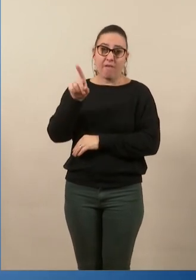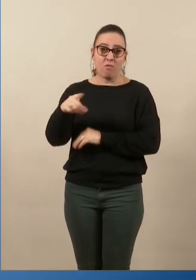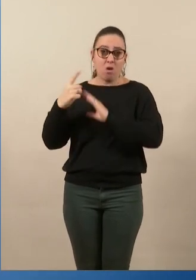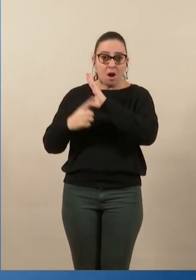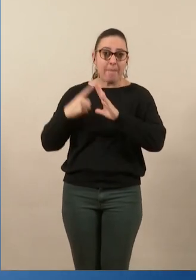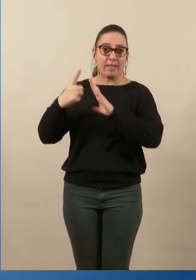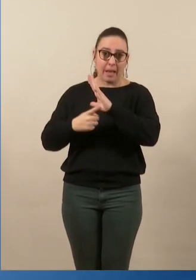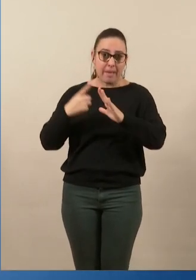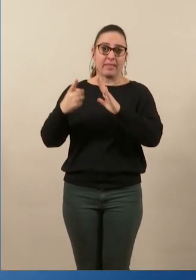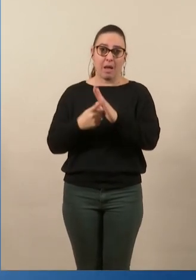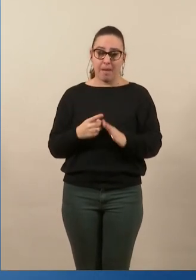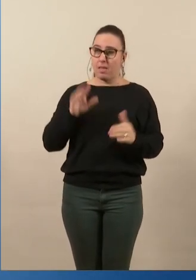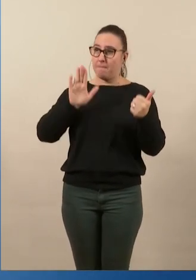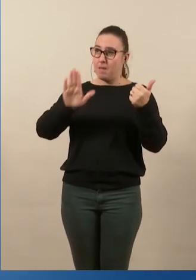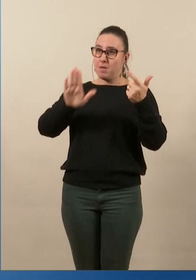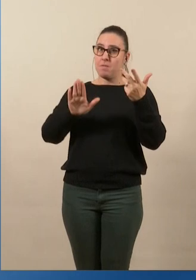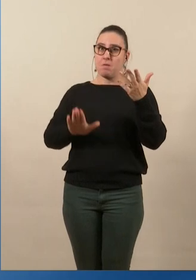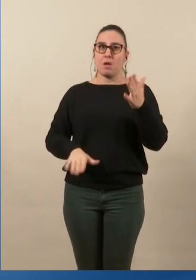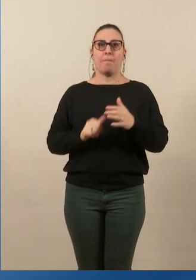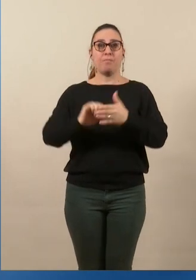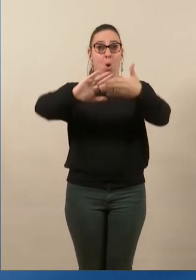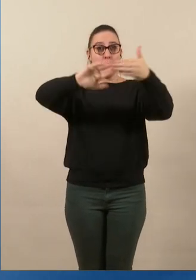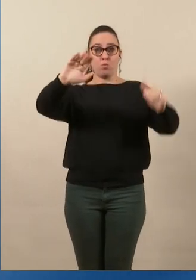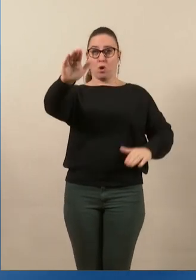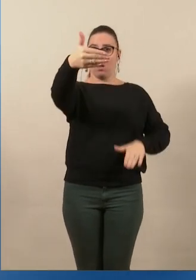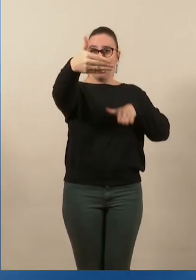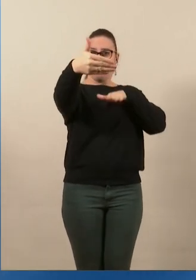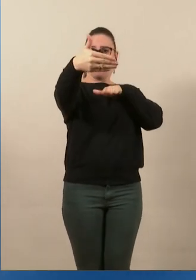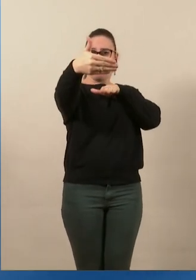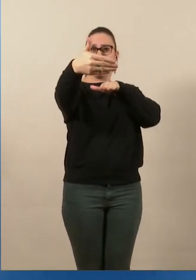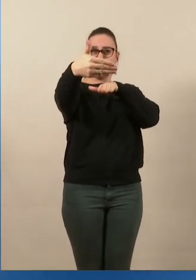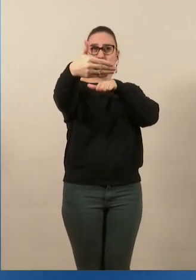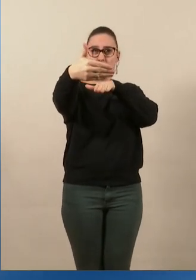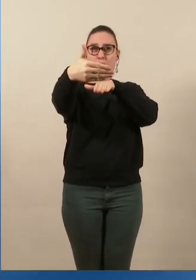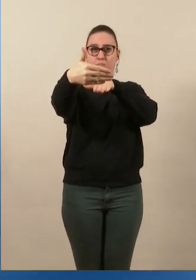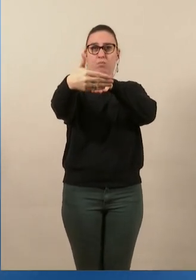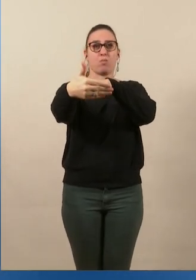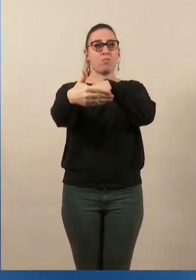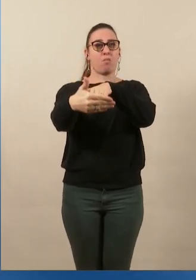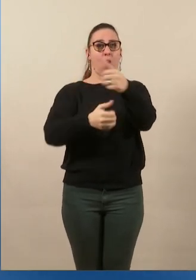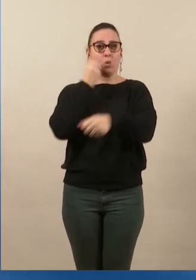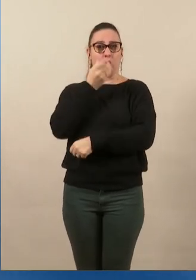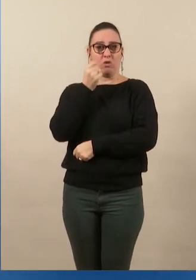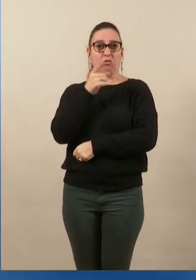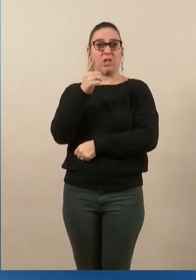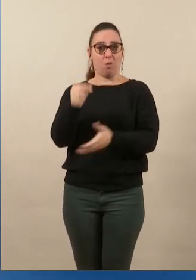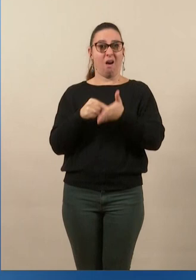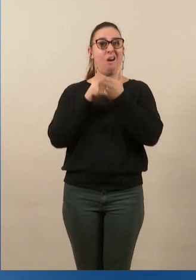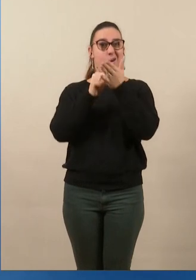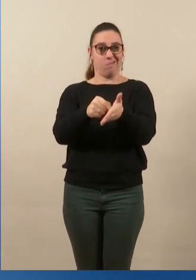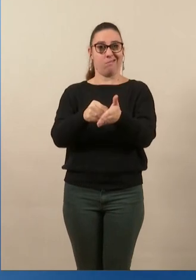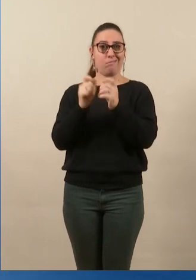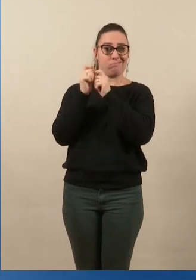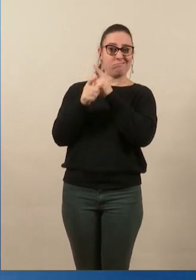les distinctions le mur au loin dont la voiture se rapproche un peu plus chaque jour c'est celui du remboursement de la dette et de la